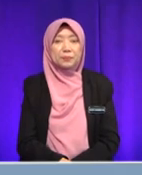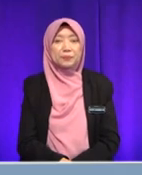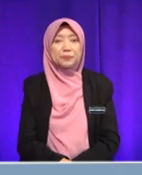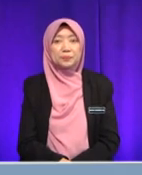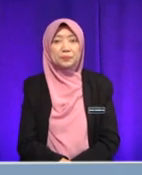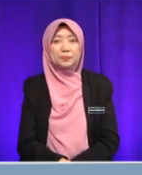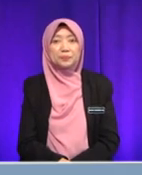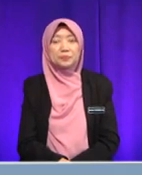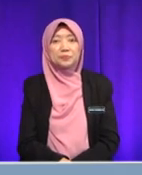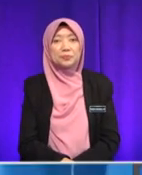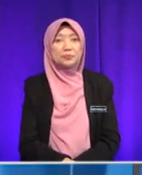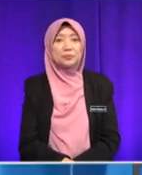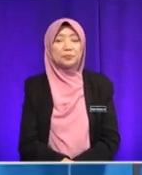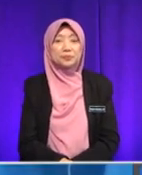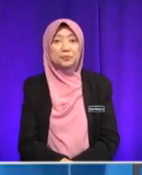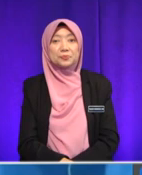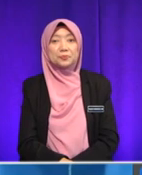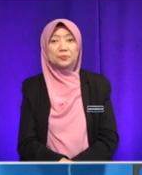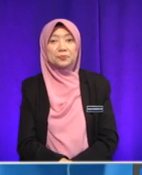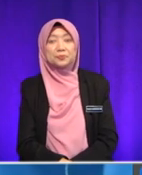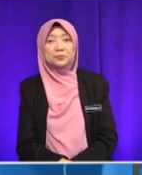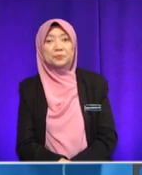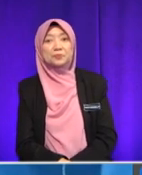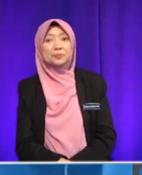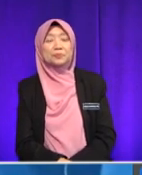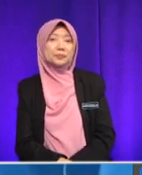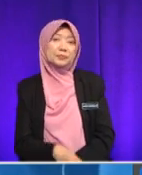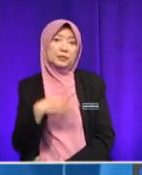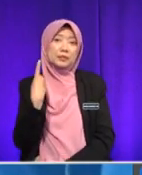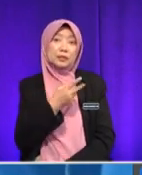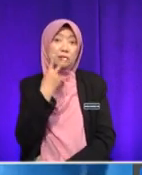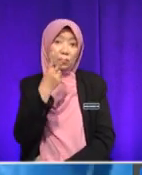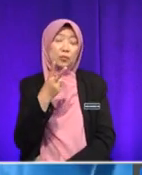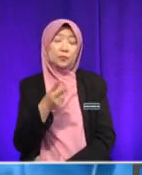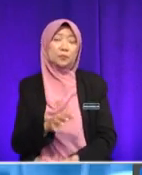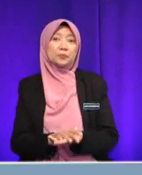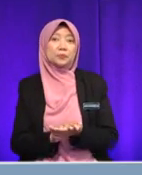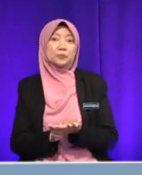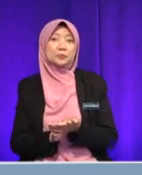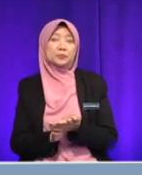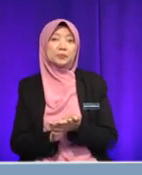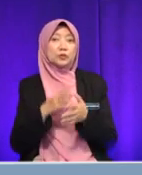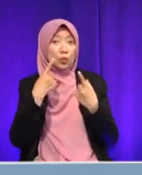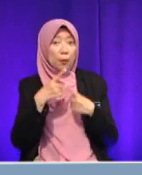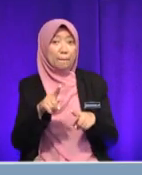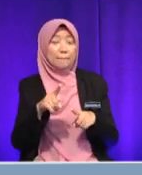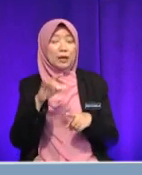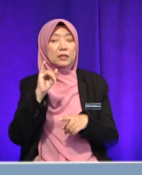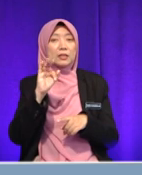jawapan. Saya ini. Okey, baik. Kita bandingkan jawapan Ifti dengan jawapan